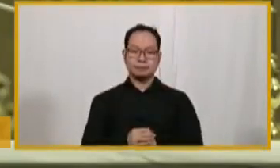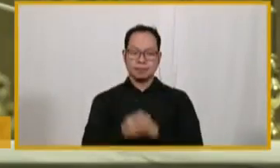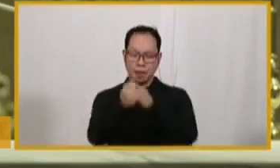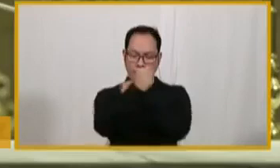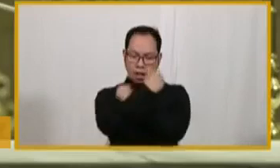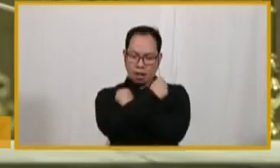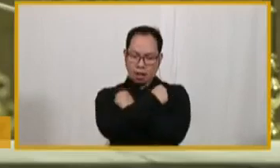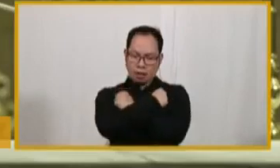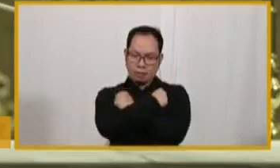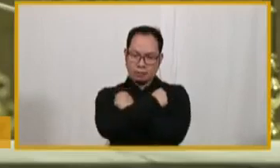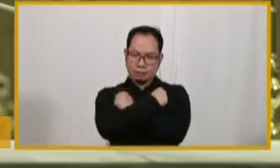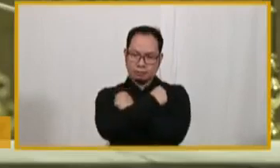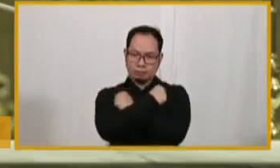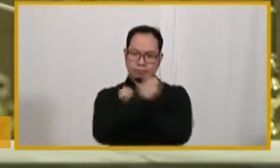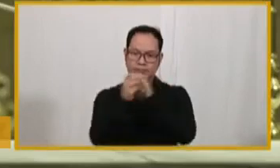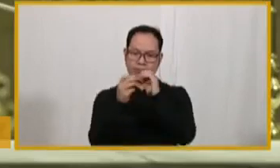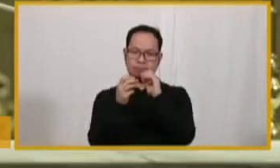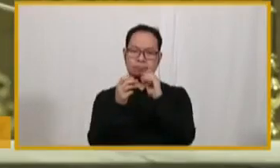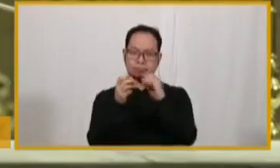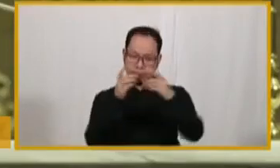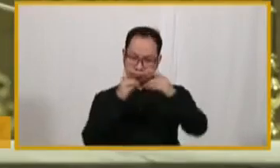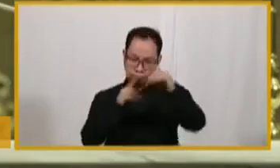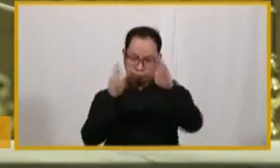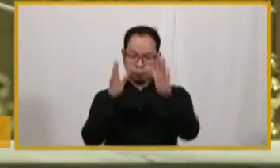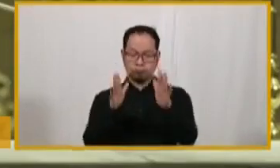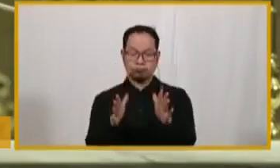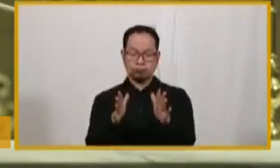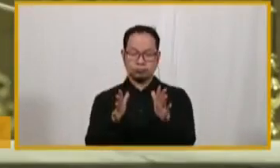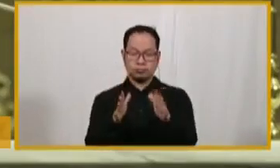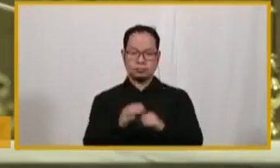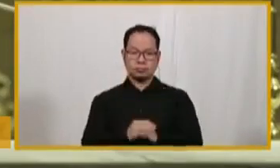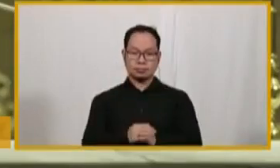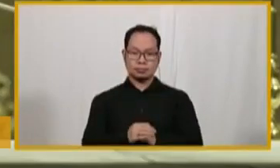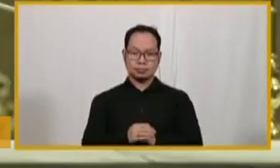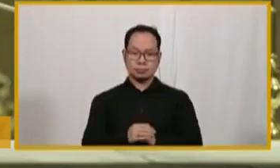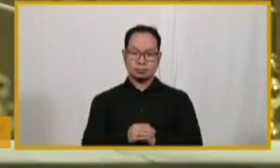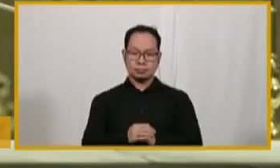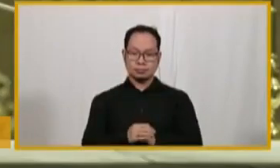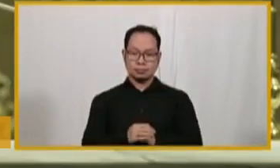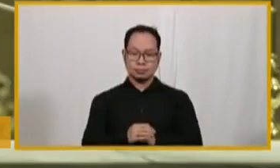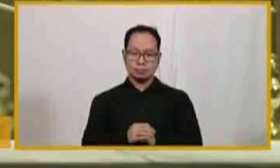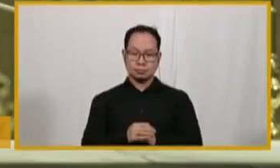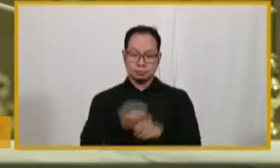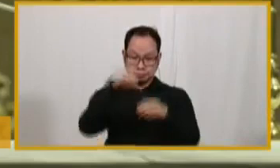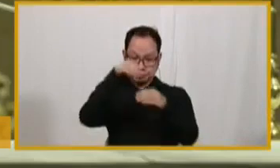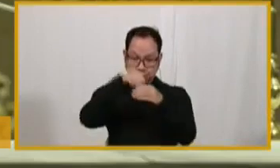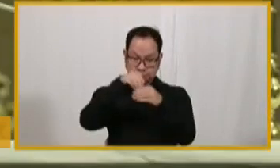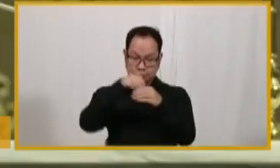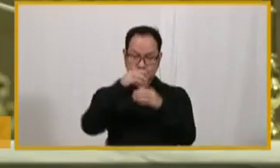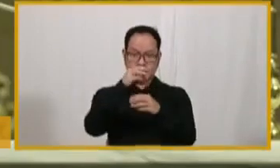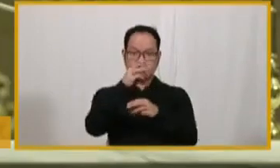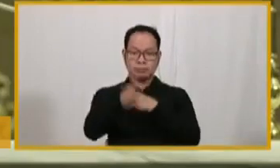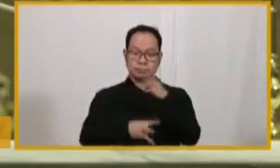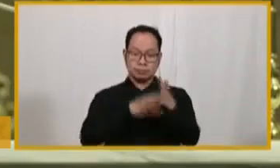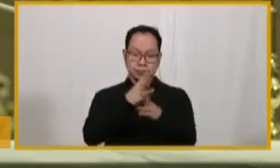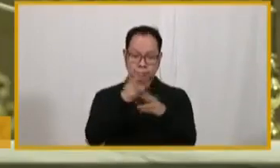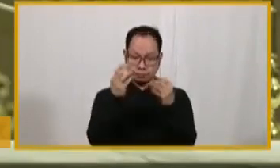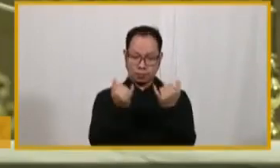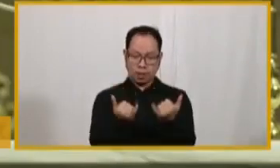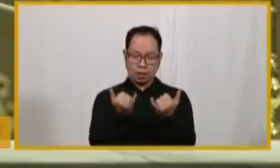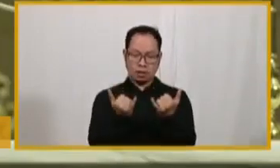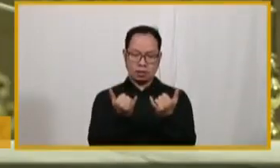Mahal niya ang kanyang mga tagasunod na nasa sanlibutan at